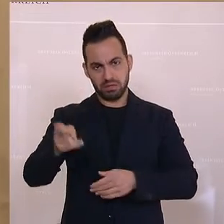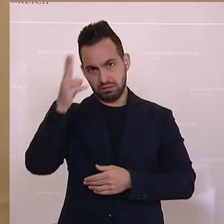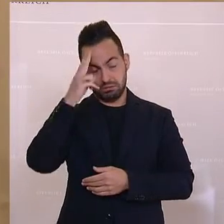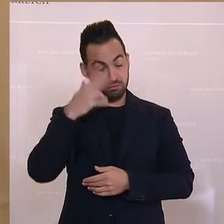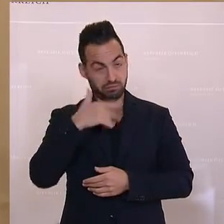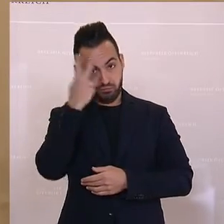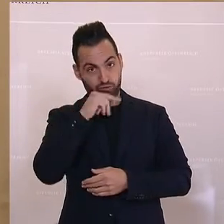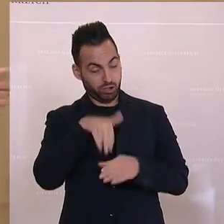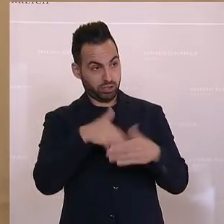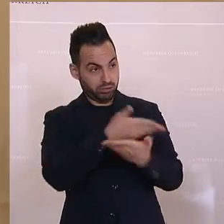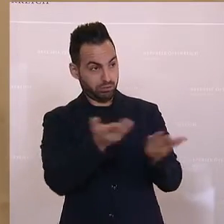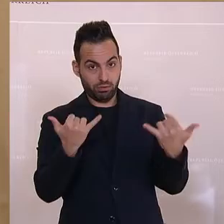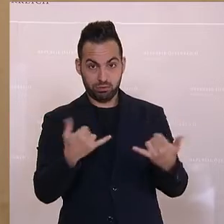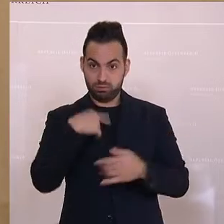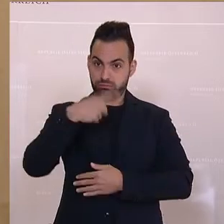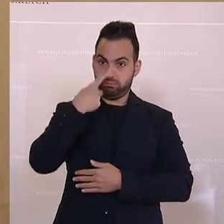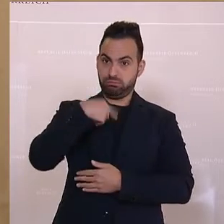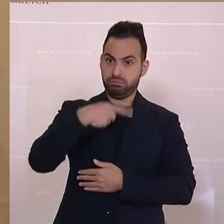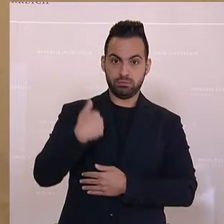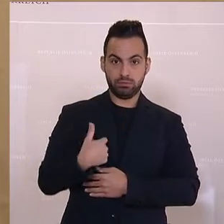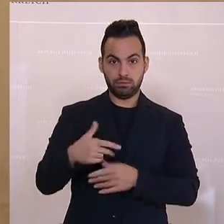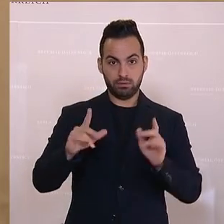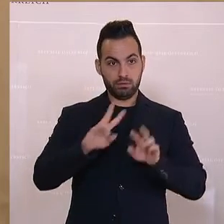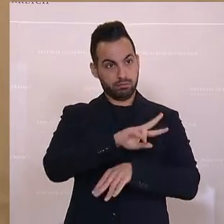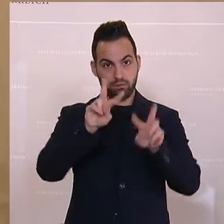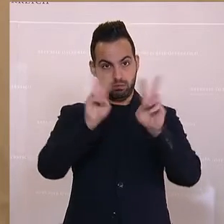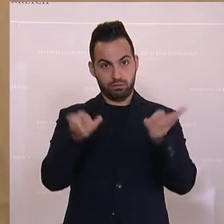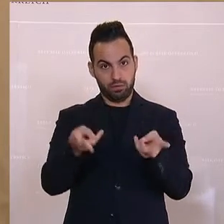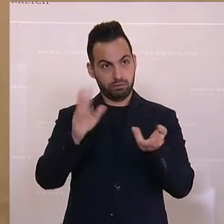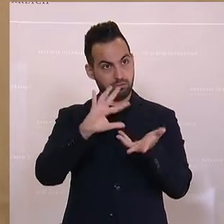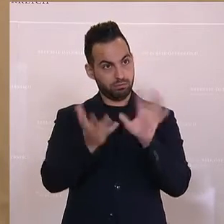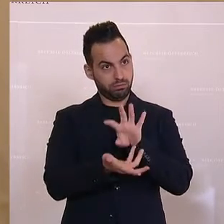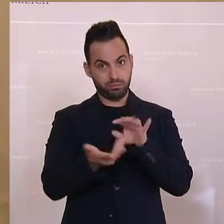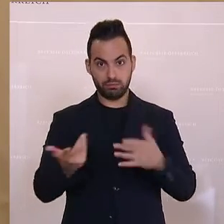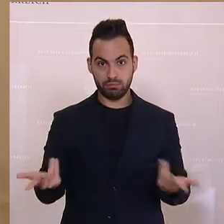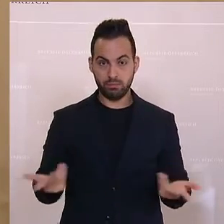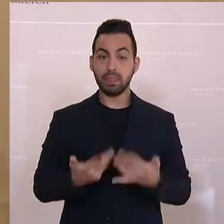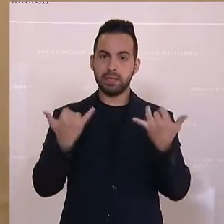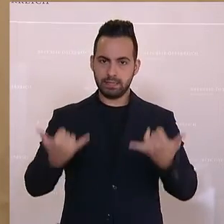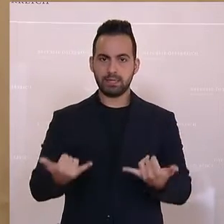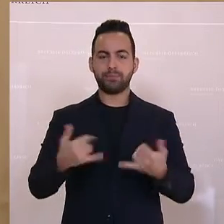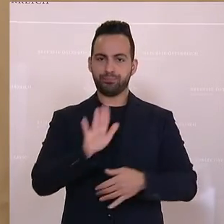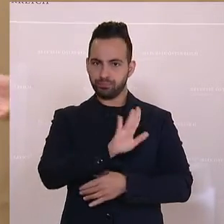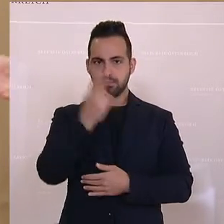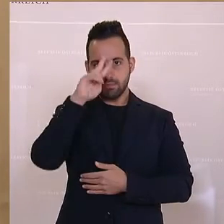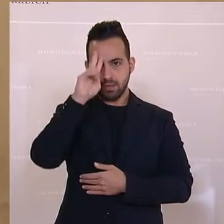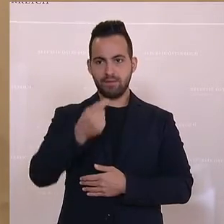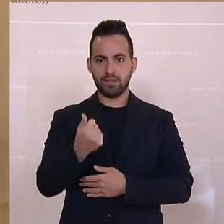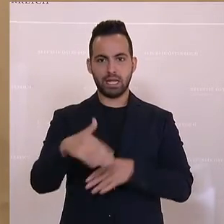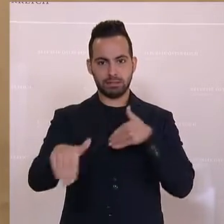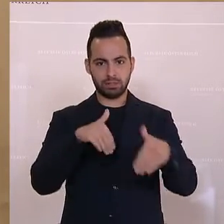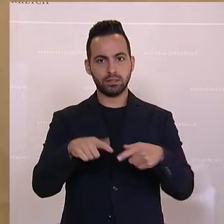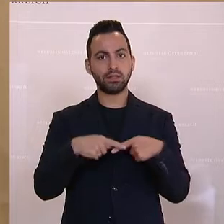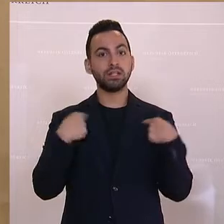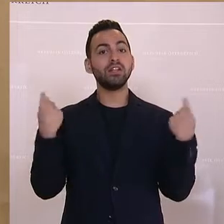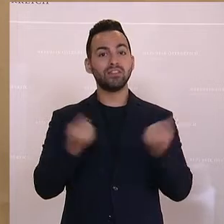mehr aus heute. Also da ist die Welt tatsächlich auf den Kopf gestellt. Aber jetzt zu Ihnen, Herr Finanzminister, weil wir unterhalten